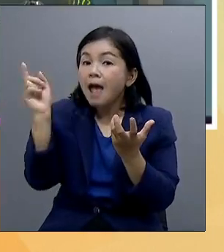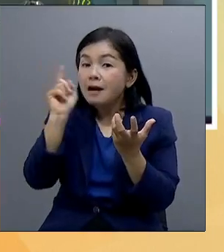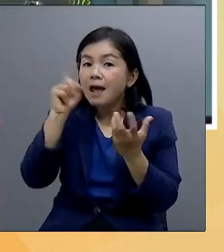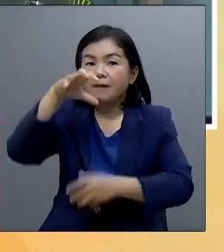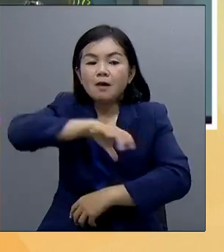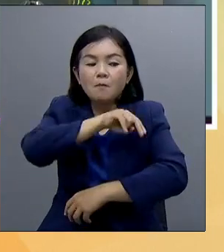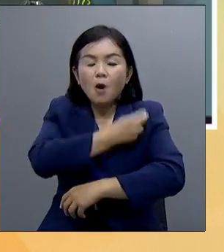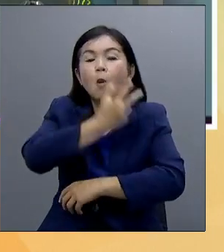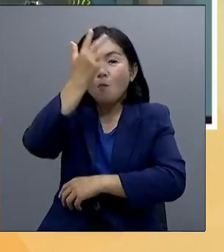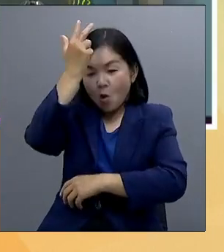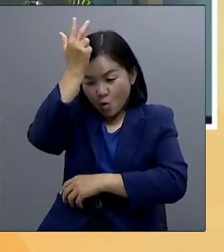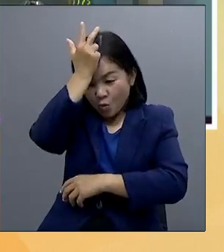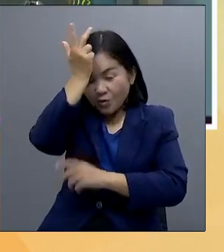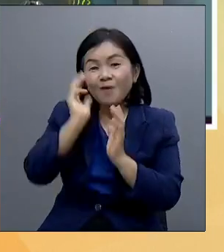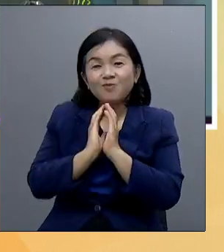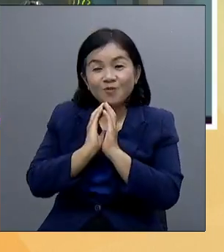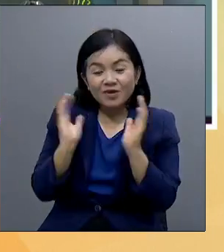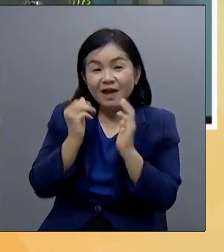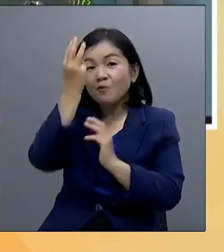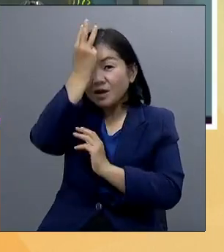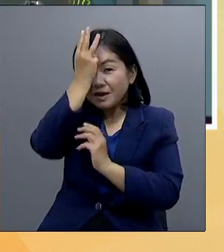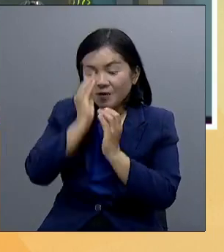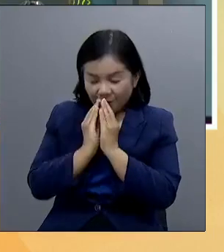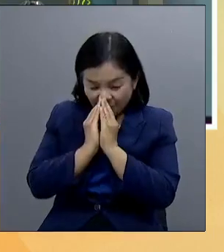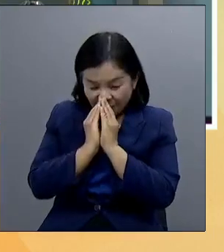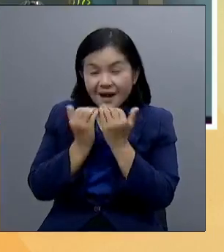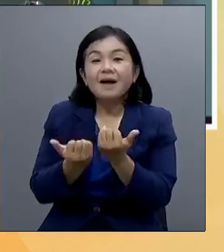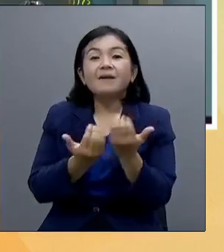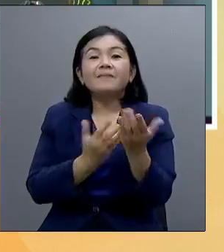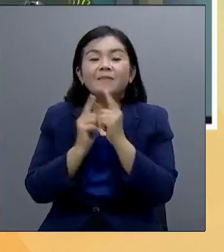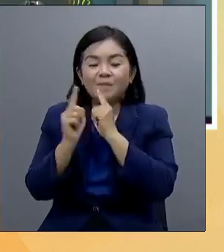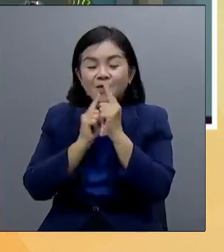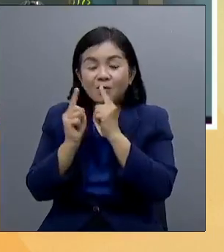กันได้กับเราเช้านี้ขอบพระคุณนะคะ ขอบคุณครับอาจารย์ครับ นะสวัสดีครับ สวัสดีค่ะ